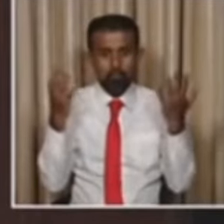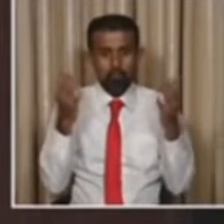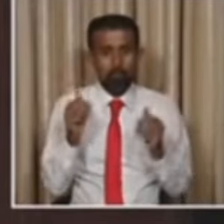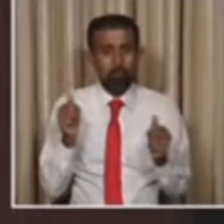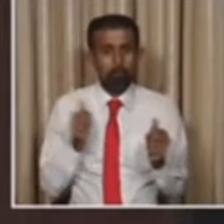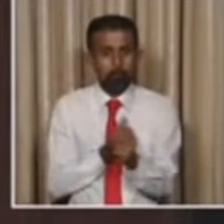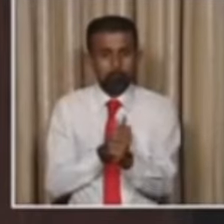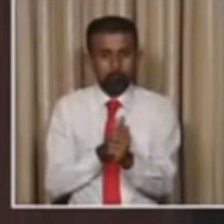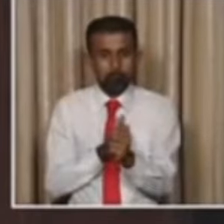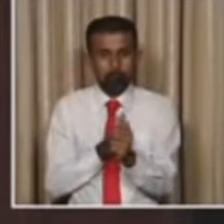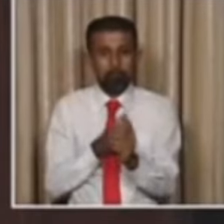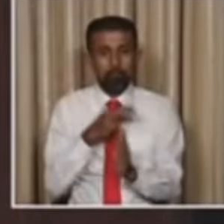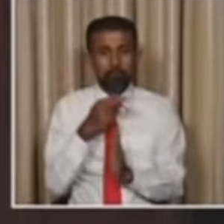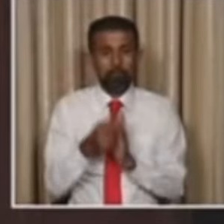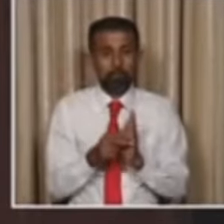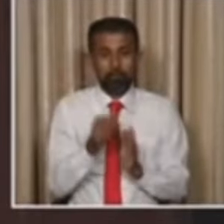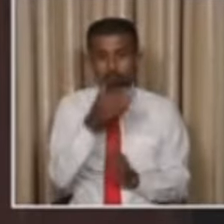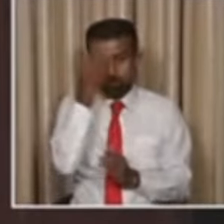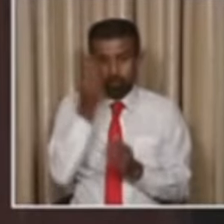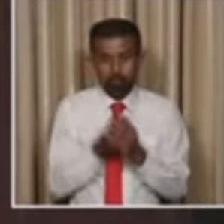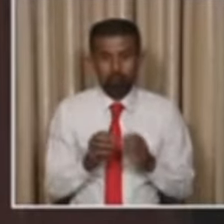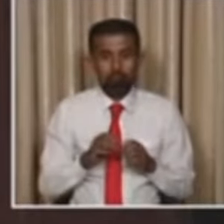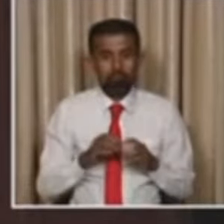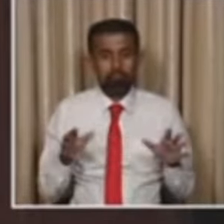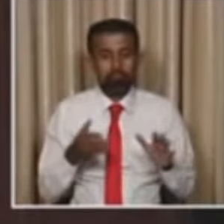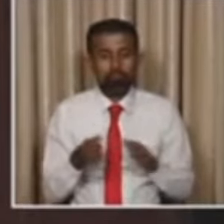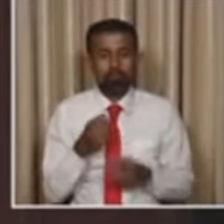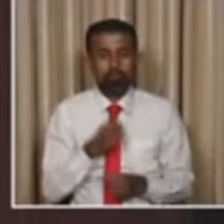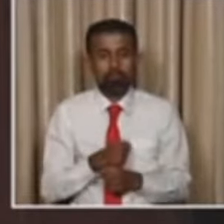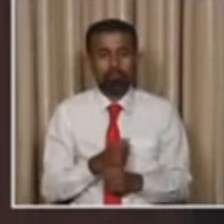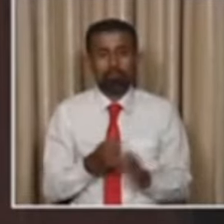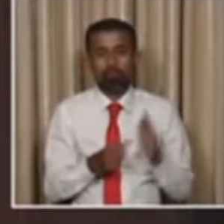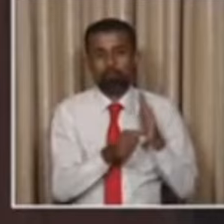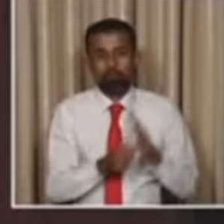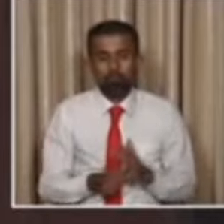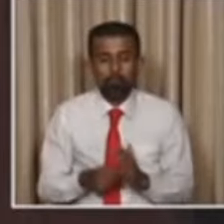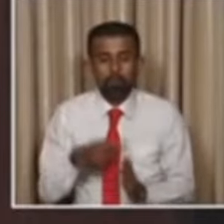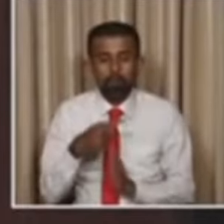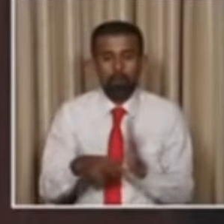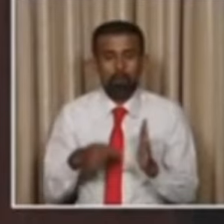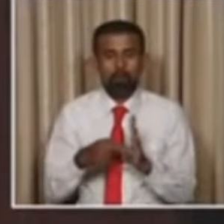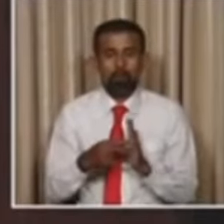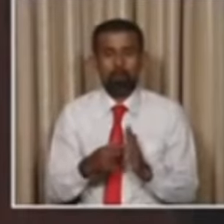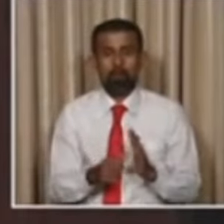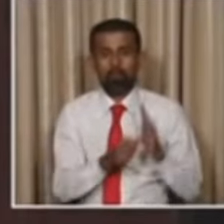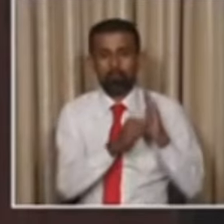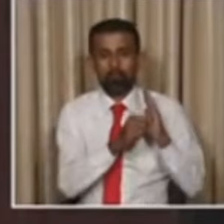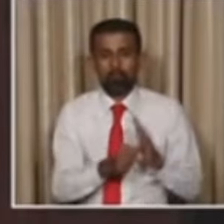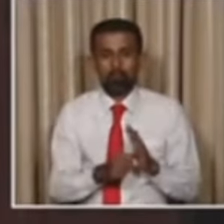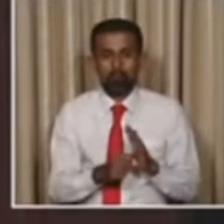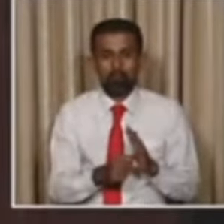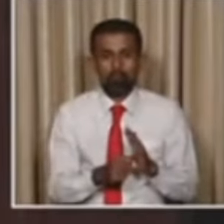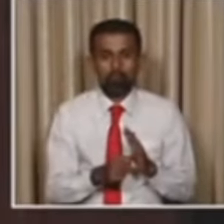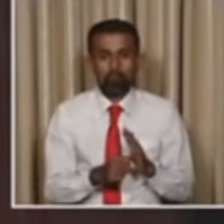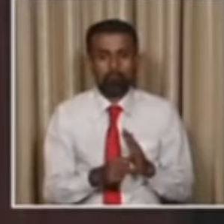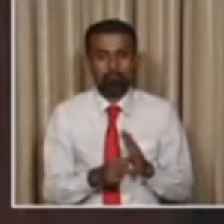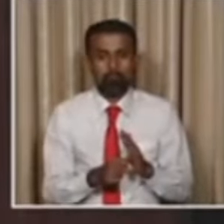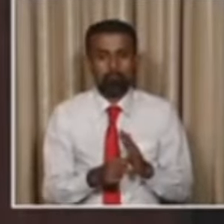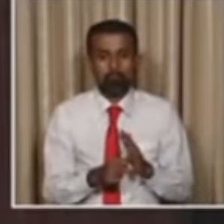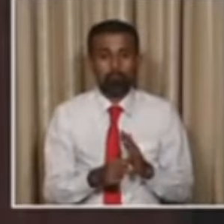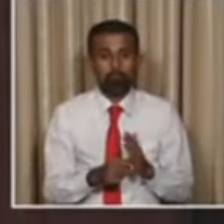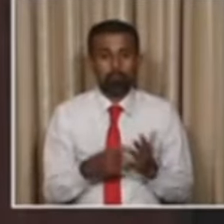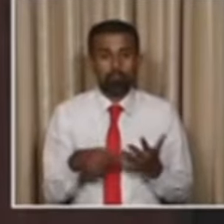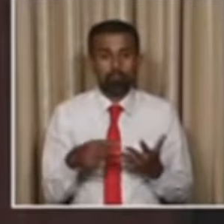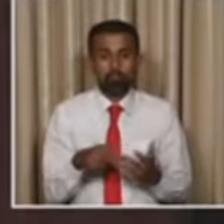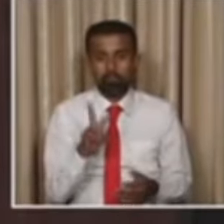පිටිපස්සේ ජාතිවාදයේ ඇවිස්සීම වගේම රජයේ අපහසුතාවයට පත් කිරීම මේ රටේ ආර්ථික කඩාකප්පල් ආර්ථික කඩාවැට්ටීම කියන කාරණා